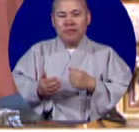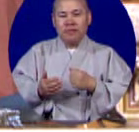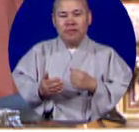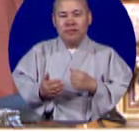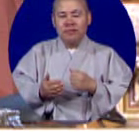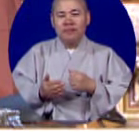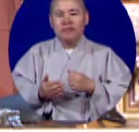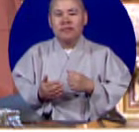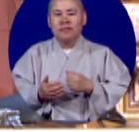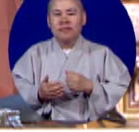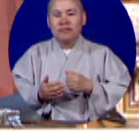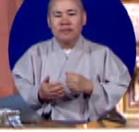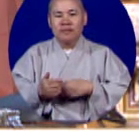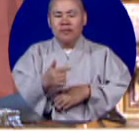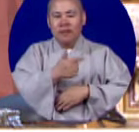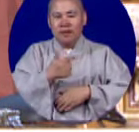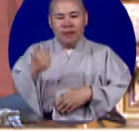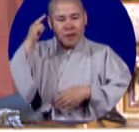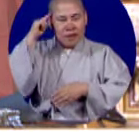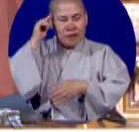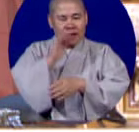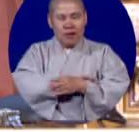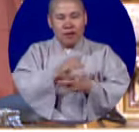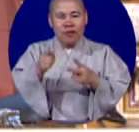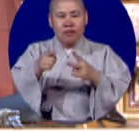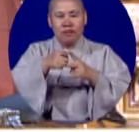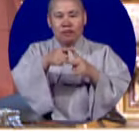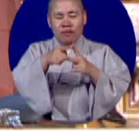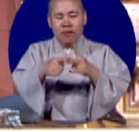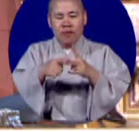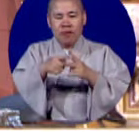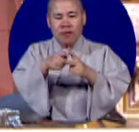불교학에서 크게 지혜를 둘로 나누는데